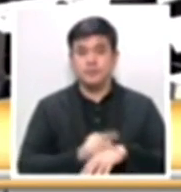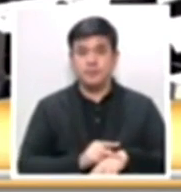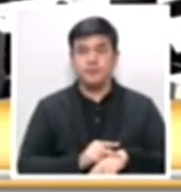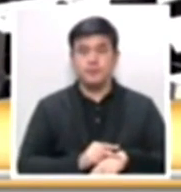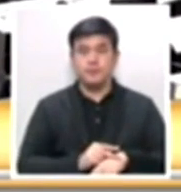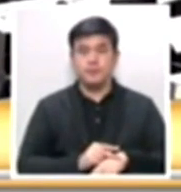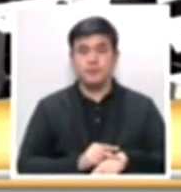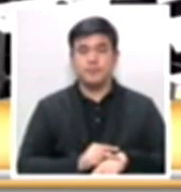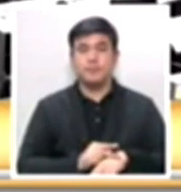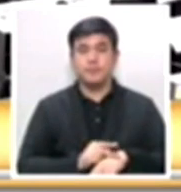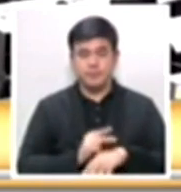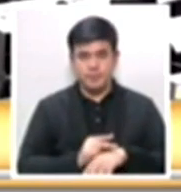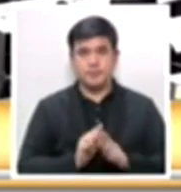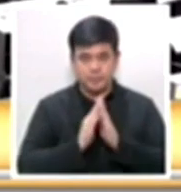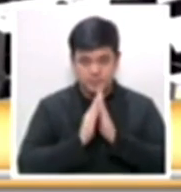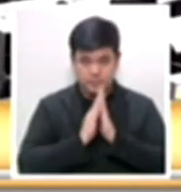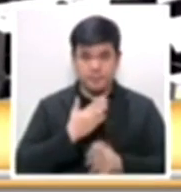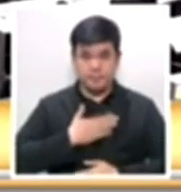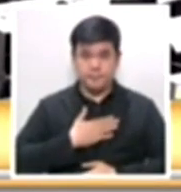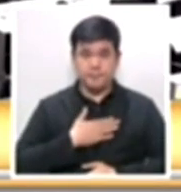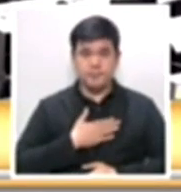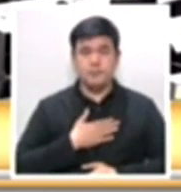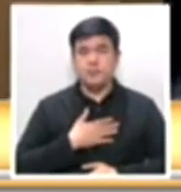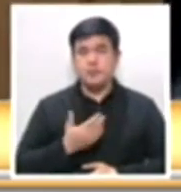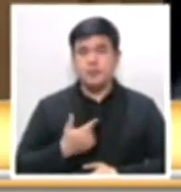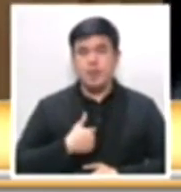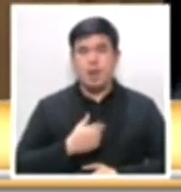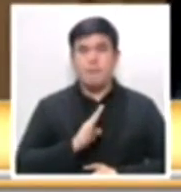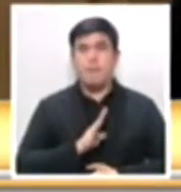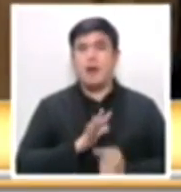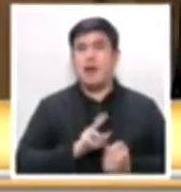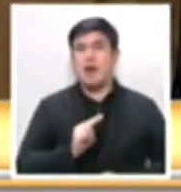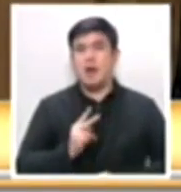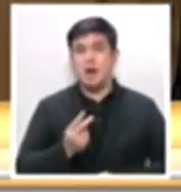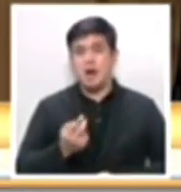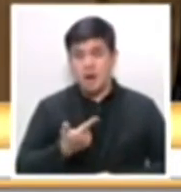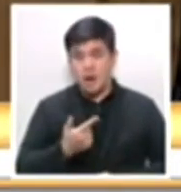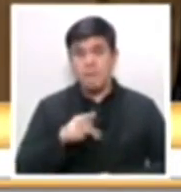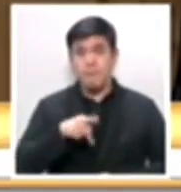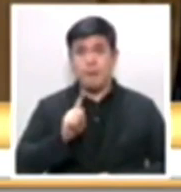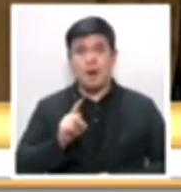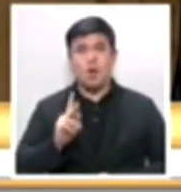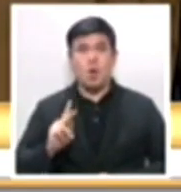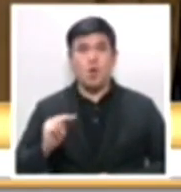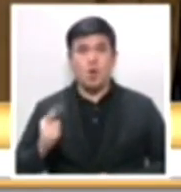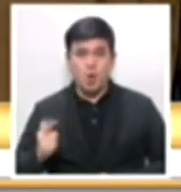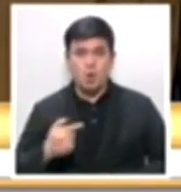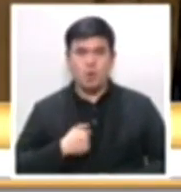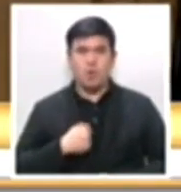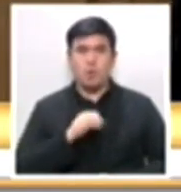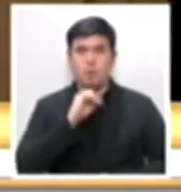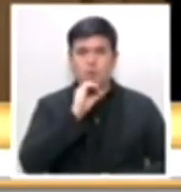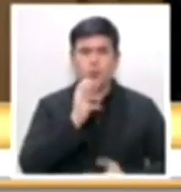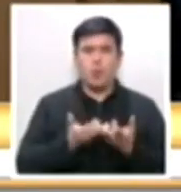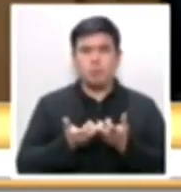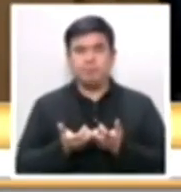ผู้แทนที่เคารพอย่างสูงในเรื่องของบางปะกงนะครับดูขัดกันกับที่กระผมได้เรียนให้ทราบ